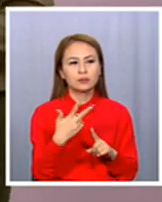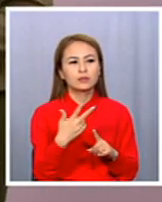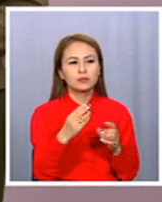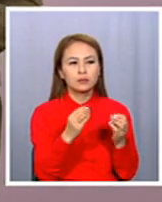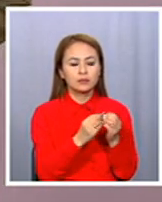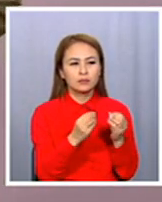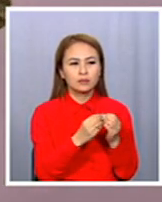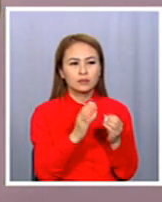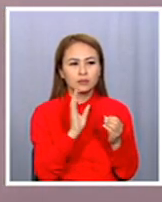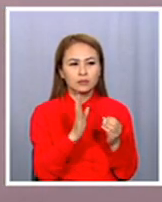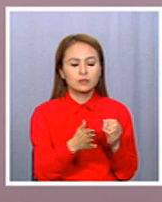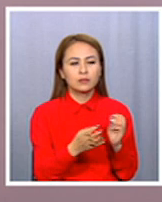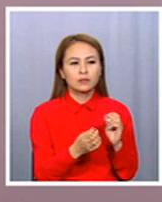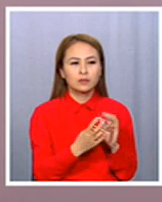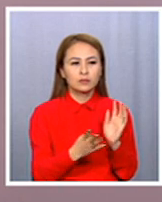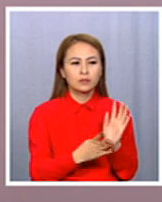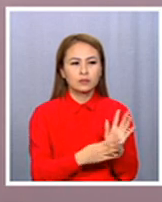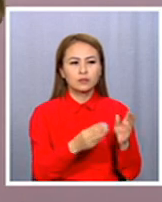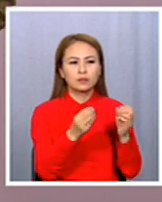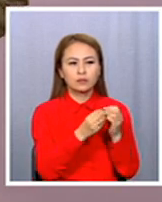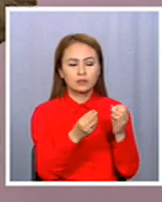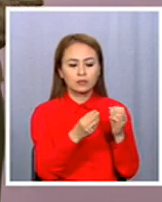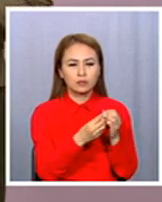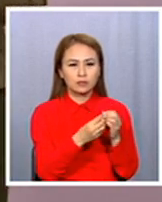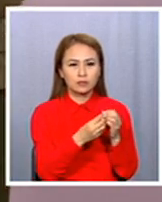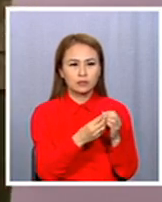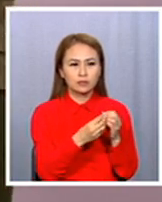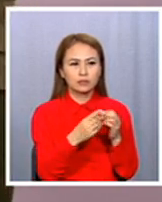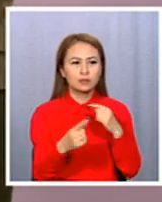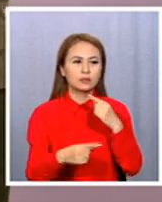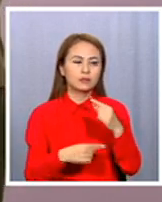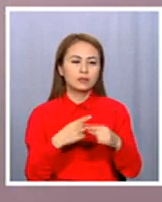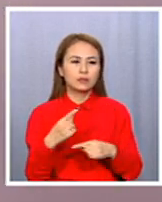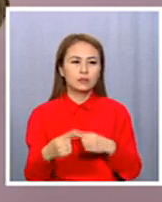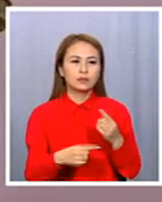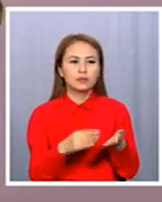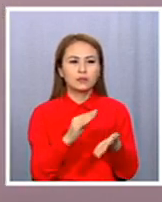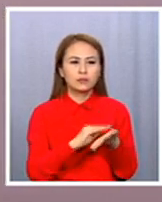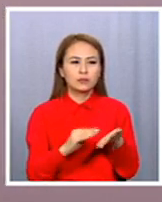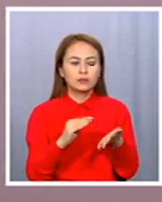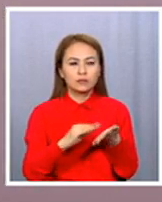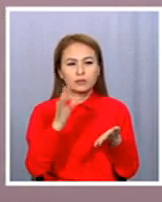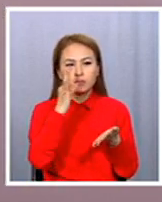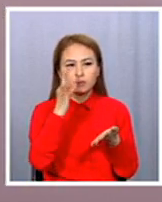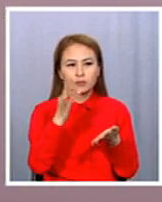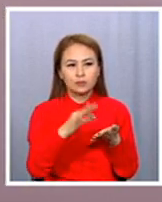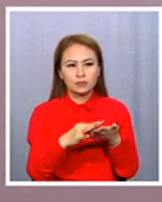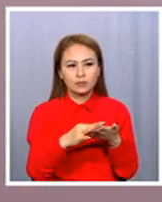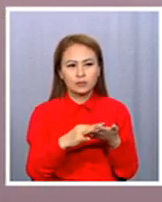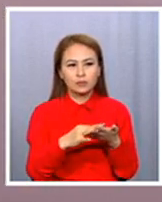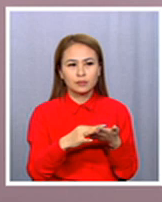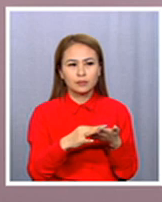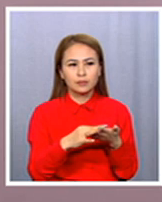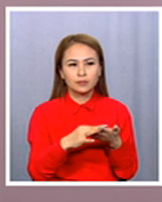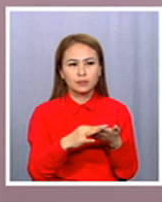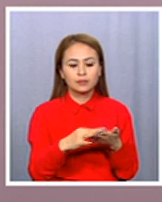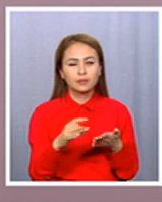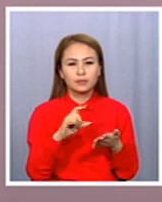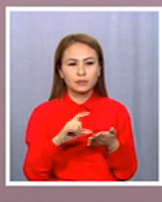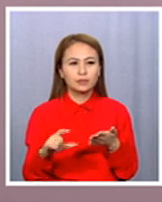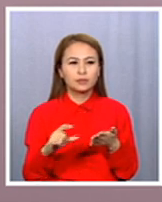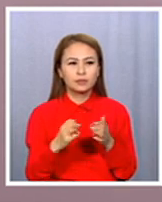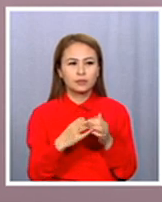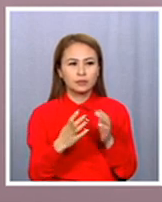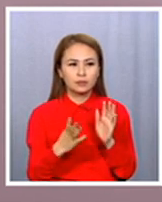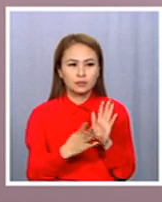10-ға тең жауабы 19-дан 10. Келесі өрнектің мәндерін есептейміз. Бөліміне 19 санын